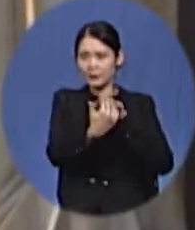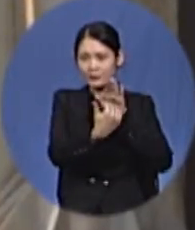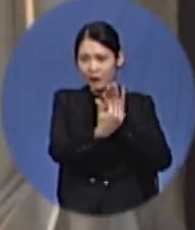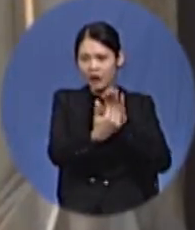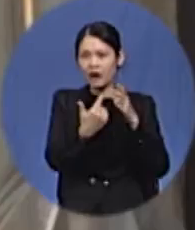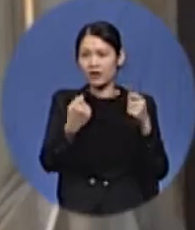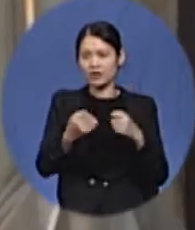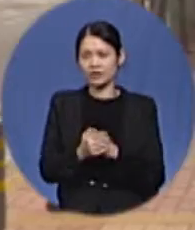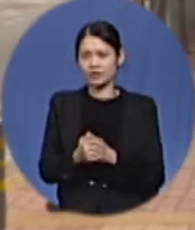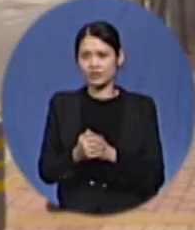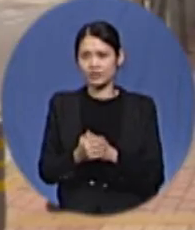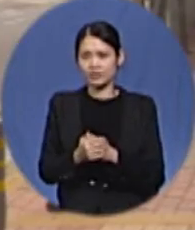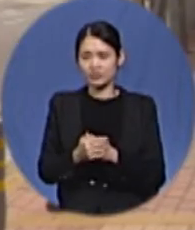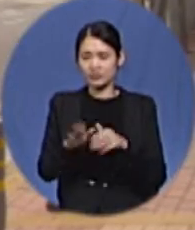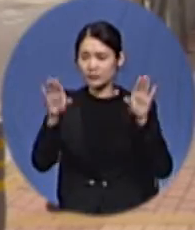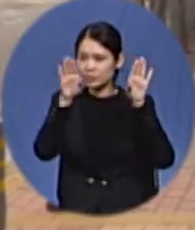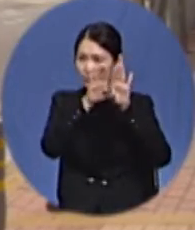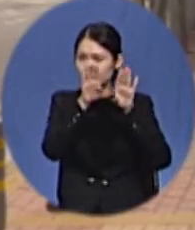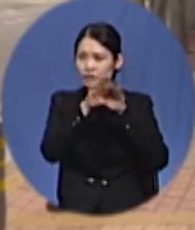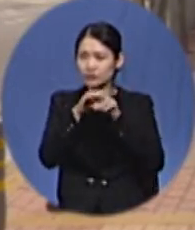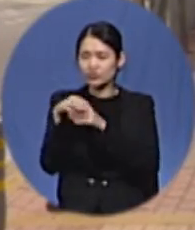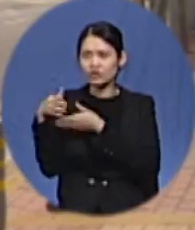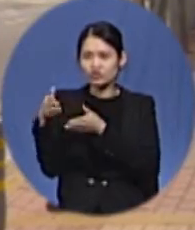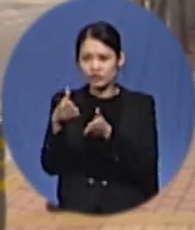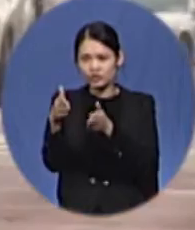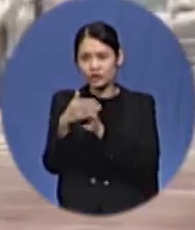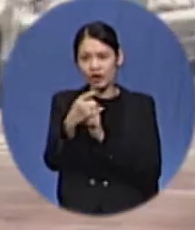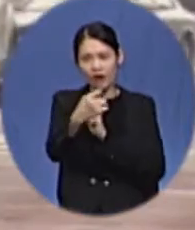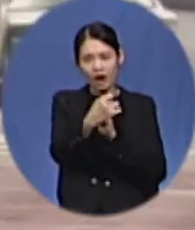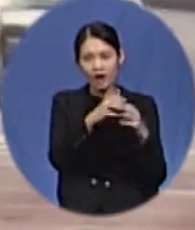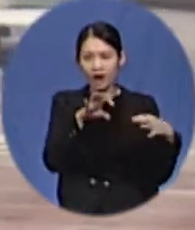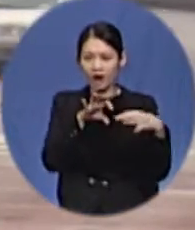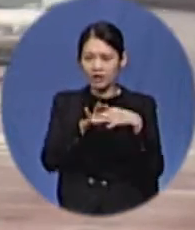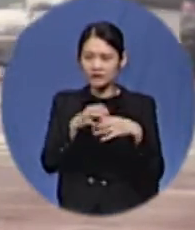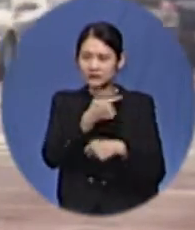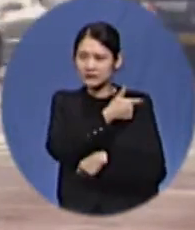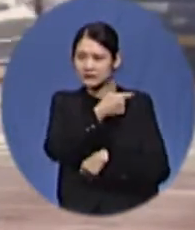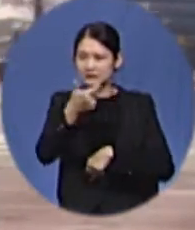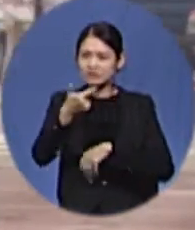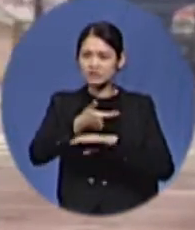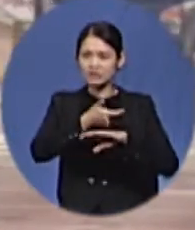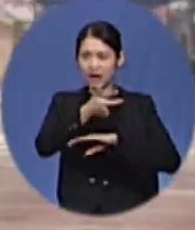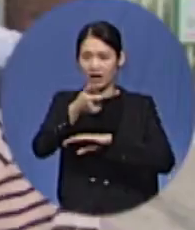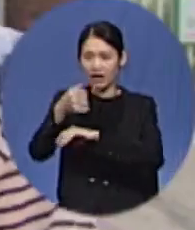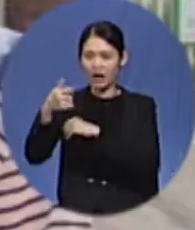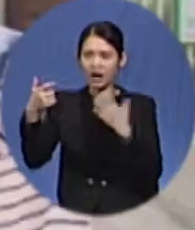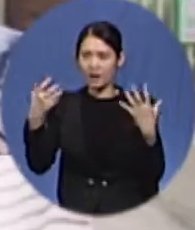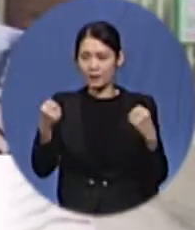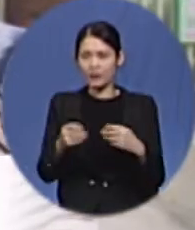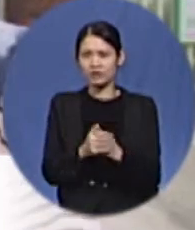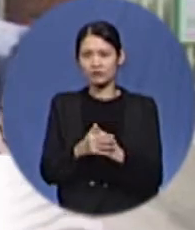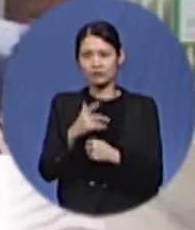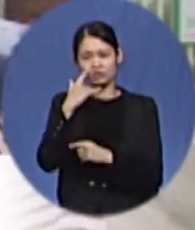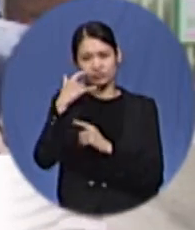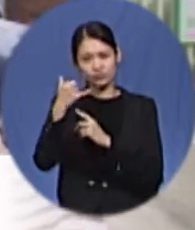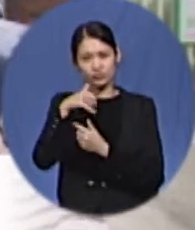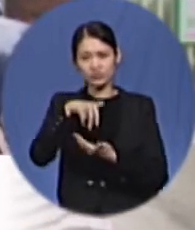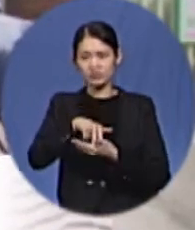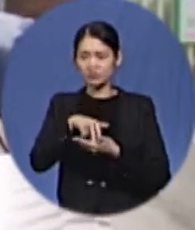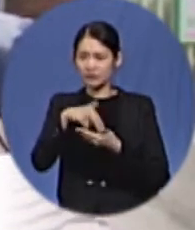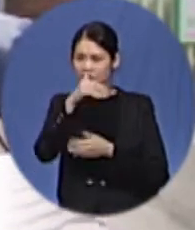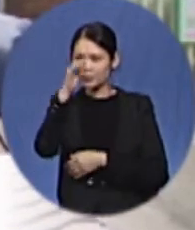막아섭니다. 정문은 국도와 이어져 대형 트럭들까지 지나다닙니다. 부모 입장에서 그렇게